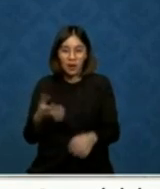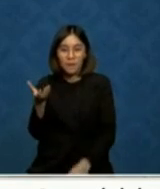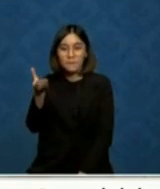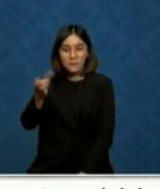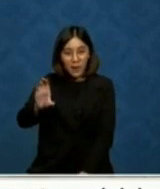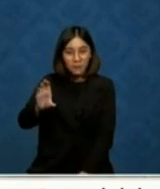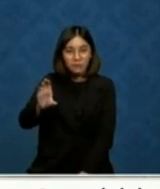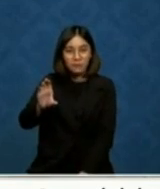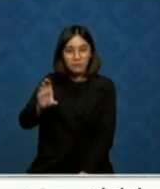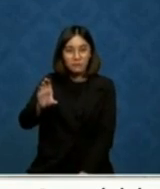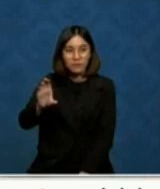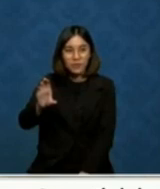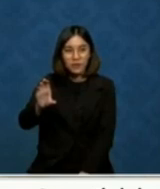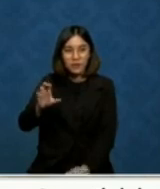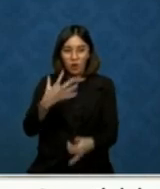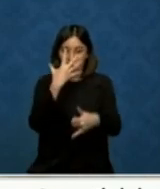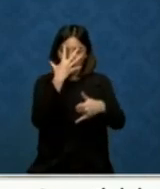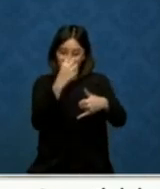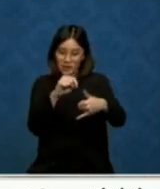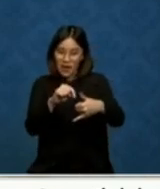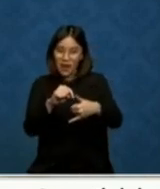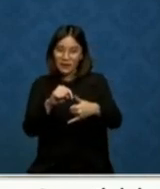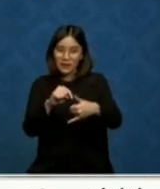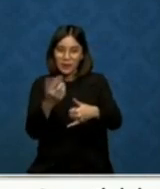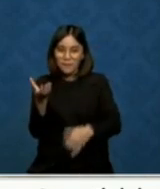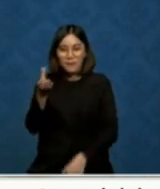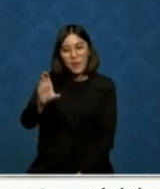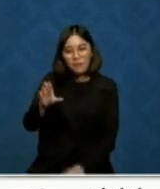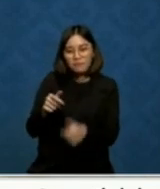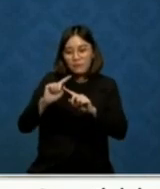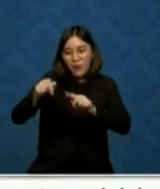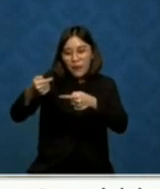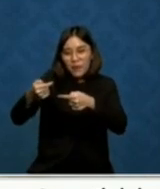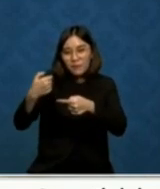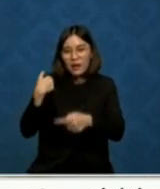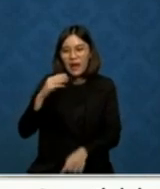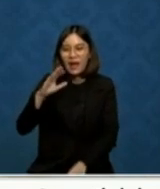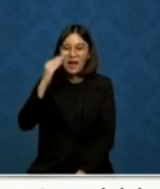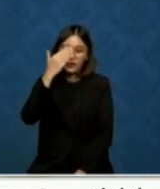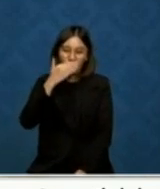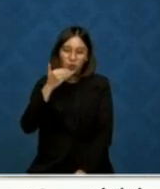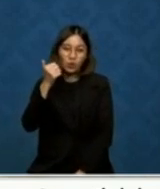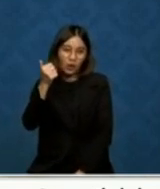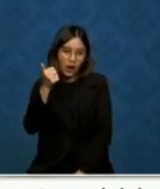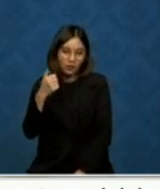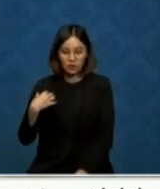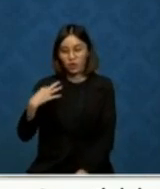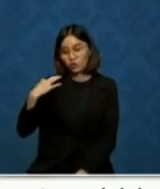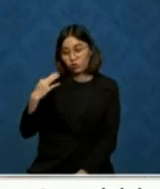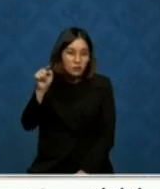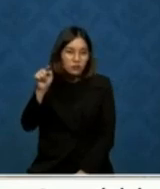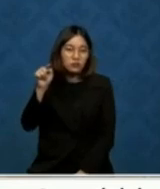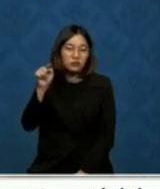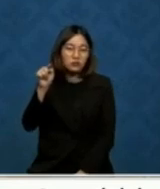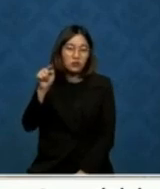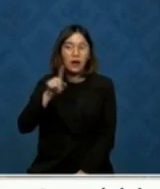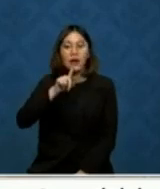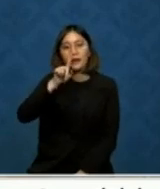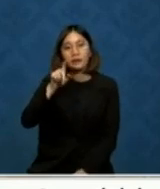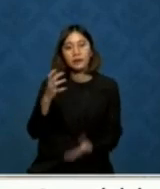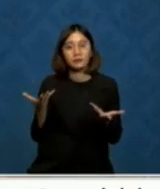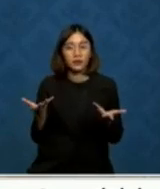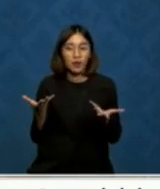พสต์ทัก Facebook กับผู้เสียหายหรือ Instagram เช่นสวยจังชุดสวยจังคิดถามว่